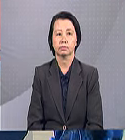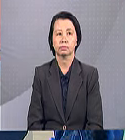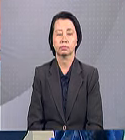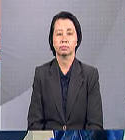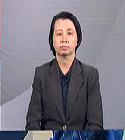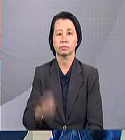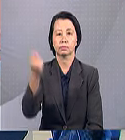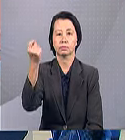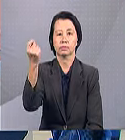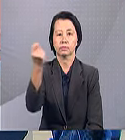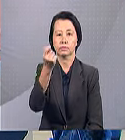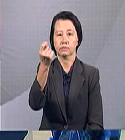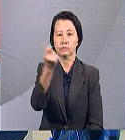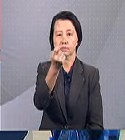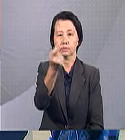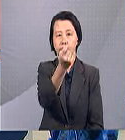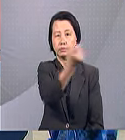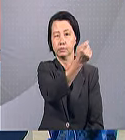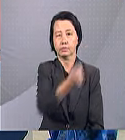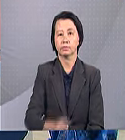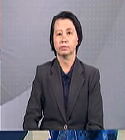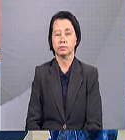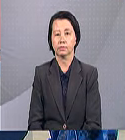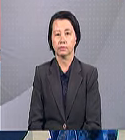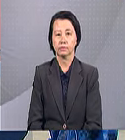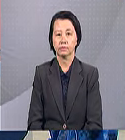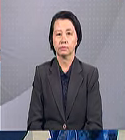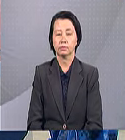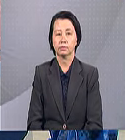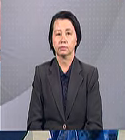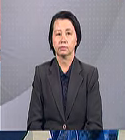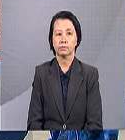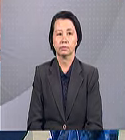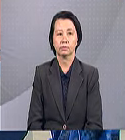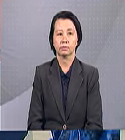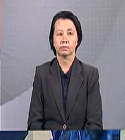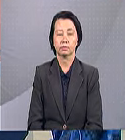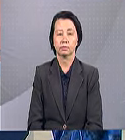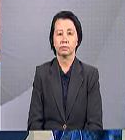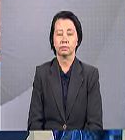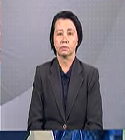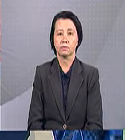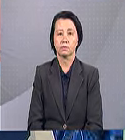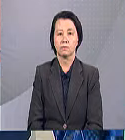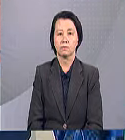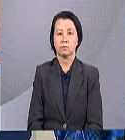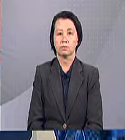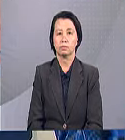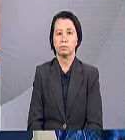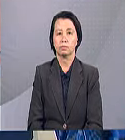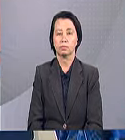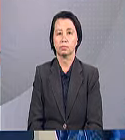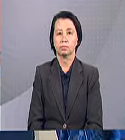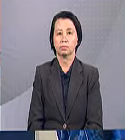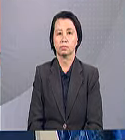أحمدك ربي كما علمتنا أن نحمد وأصلي وأسلم على خير خلقك